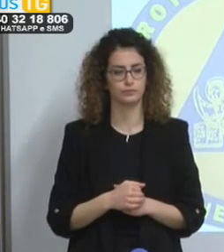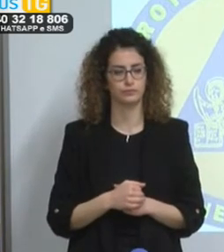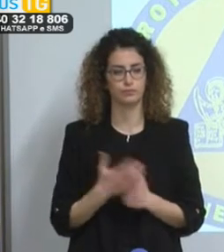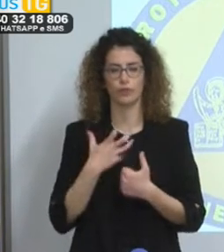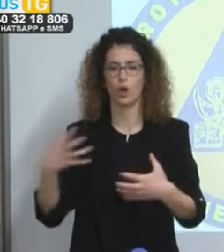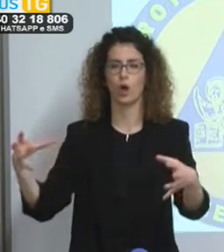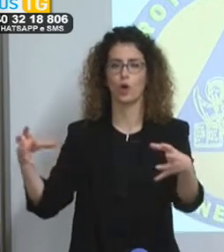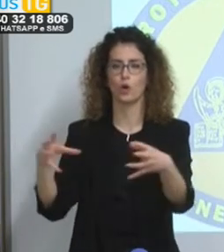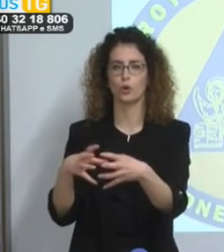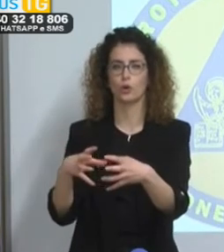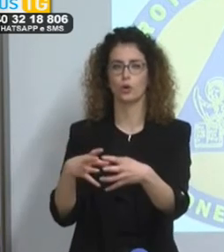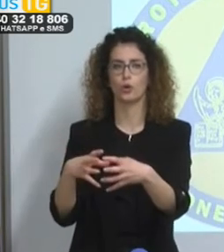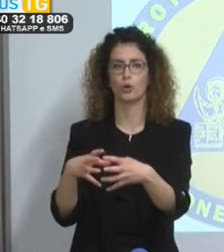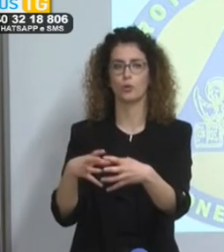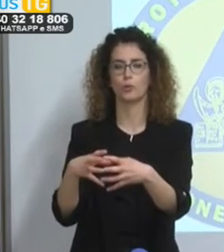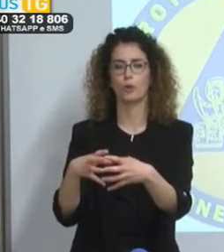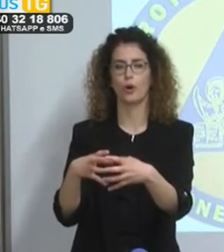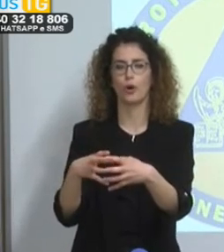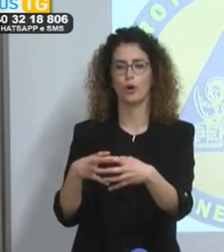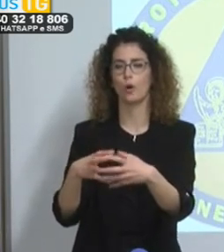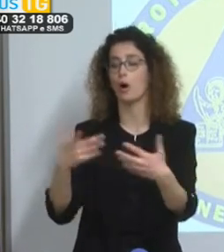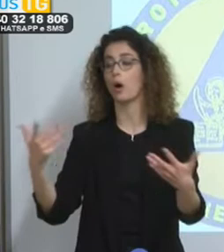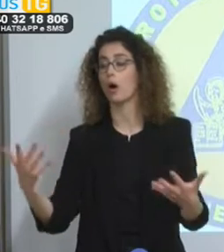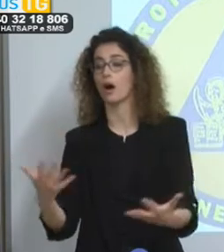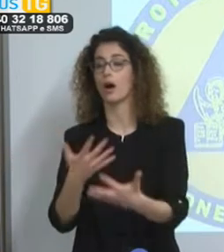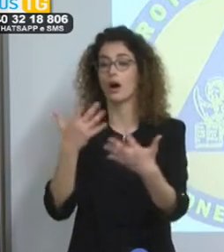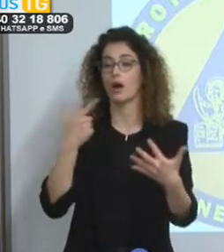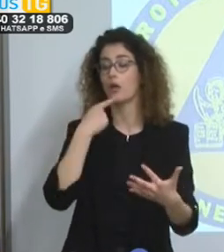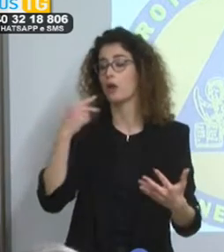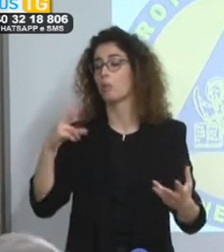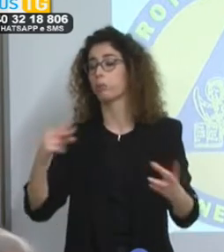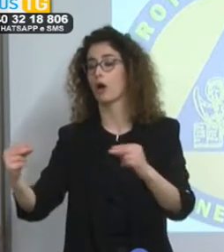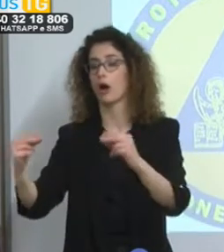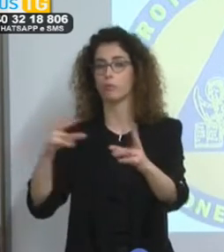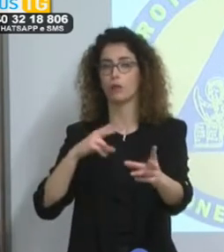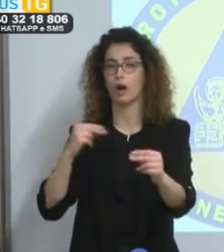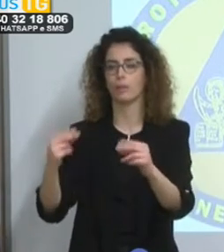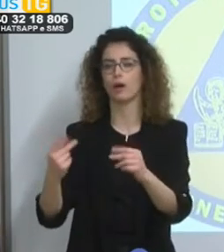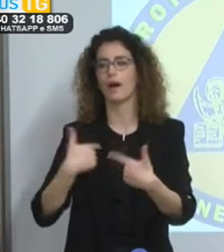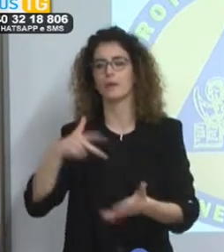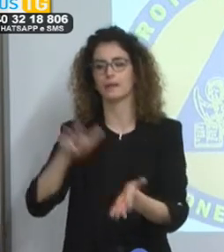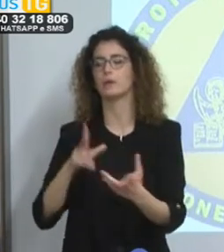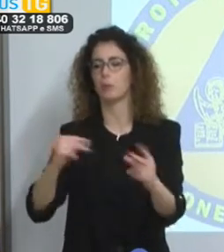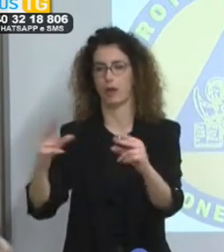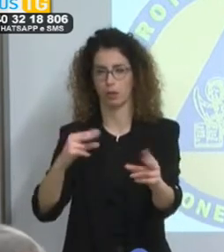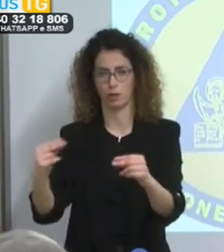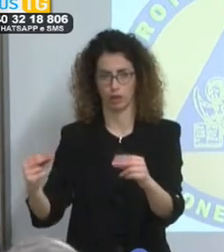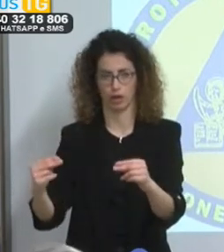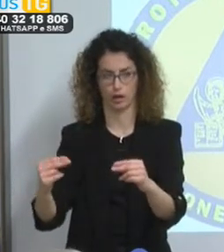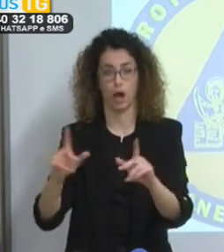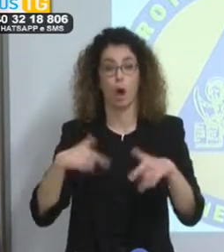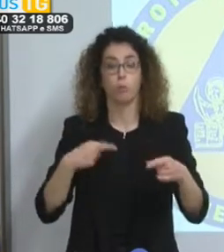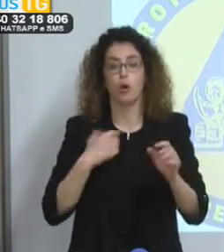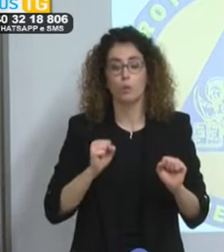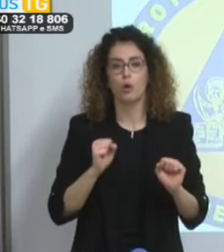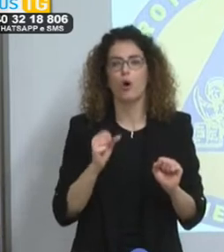un gruppo di trascinabarattoli, di milantatori, ne avremo una certificazione autorevole, altrimenti vuol dire, poi potremmo anche